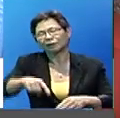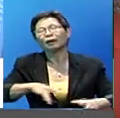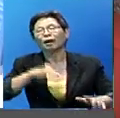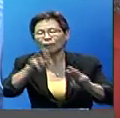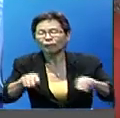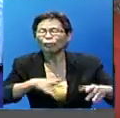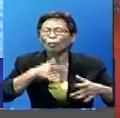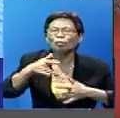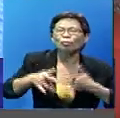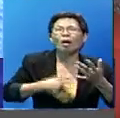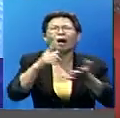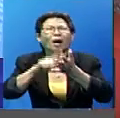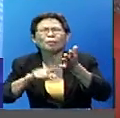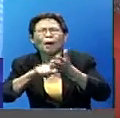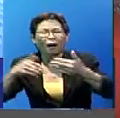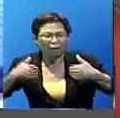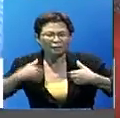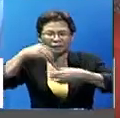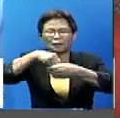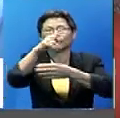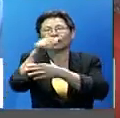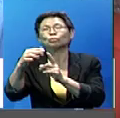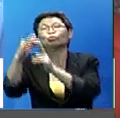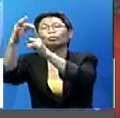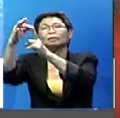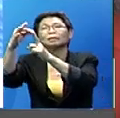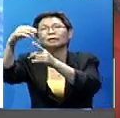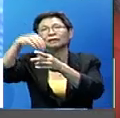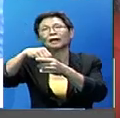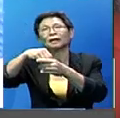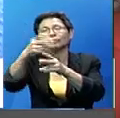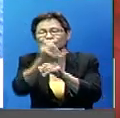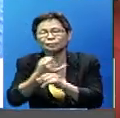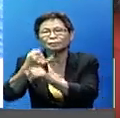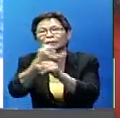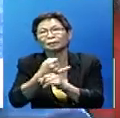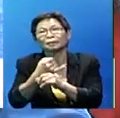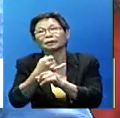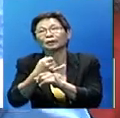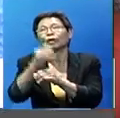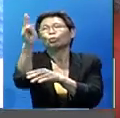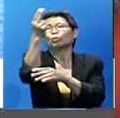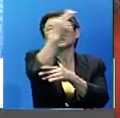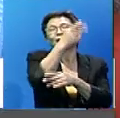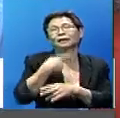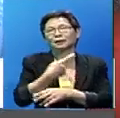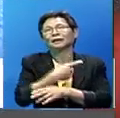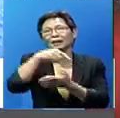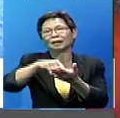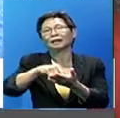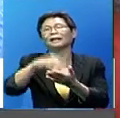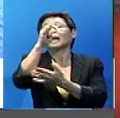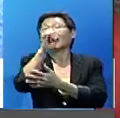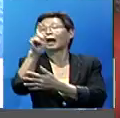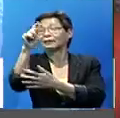merasai apa yang ada di KL ini, terutama sekali dalam penjagaan hutan kita. Inilah aset yang